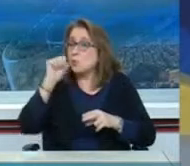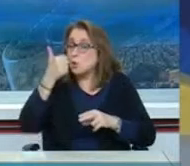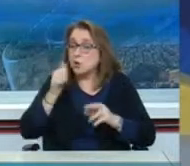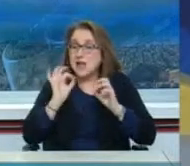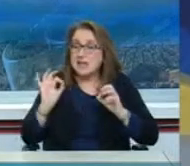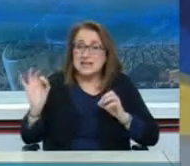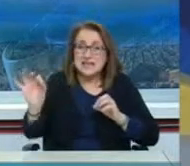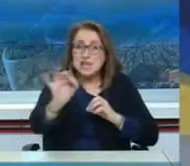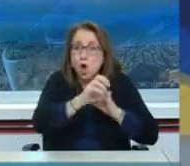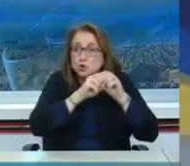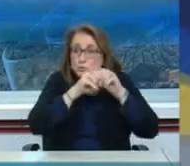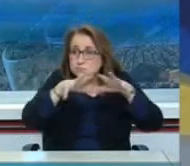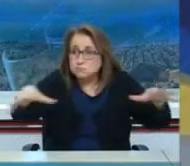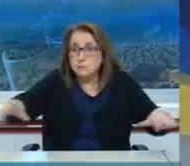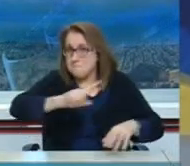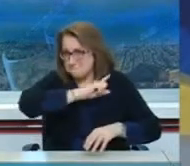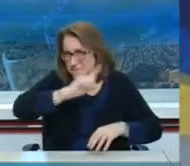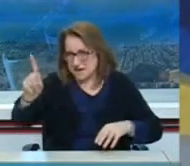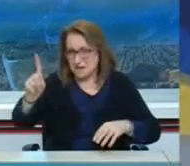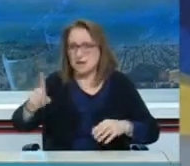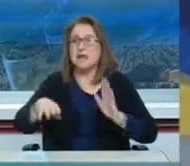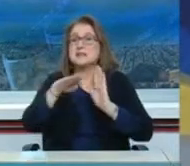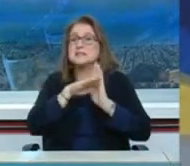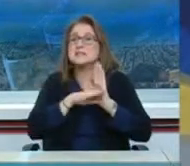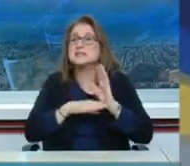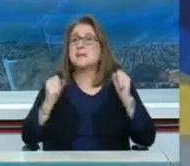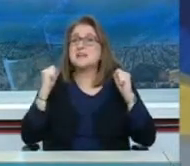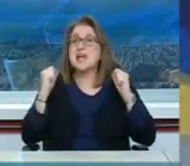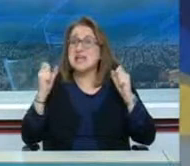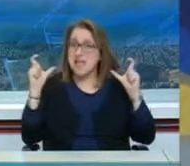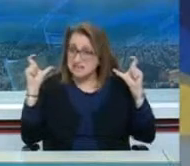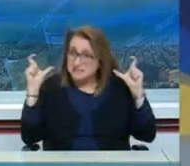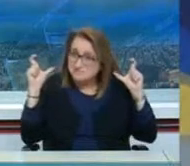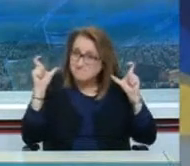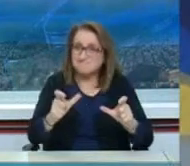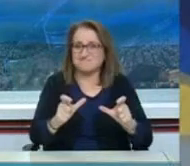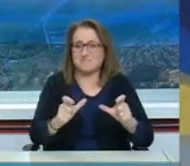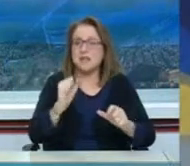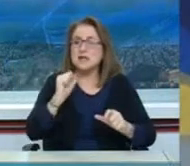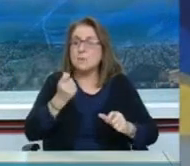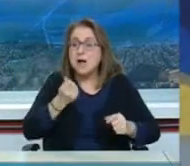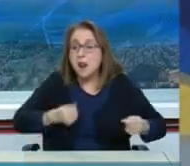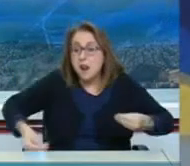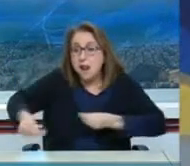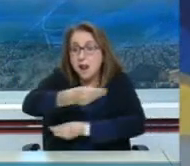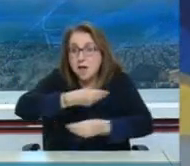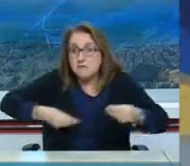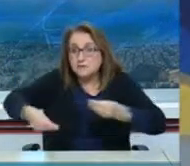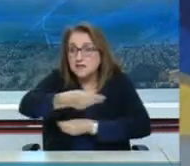και ενίσχυσης των συστημάτων υγείας, όσο και τόνωσης ρευστότητας και διαφύλαξη